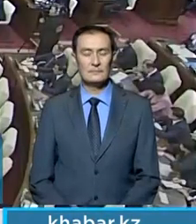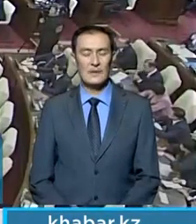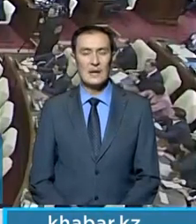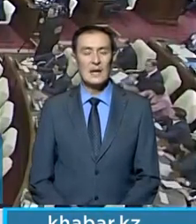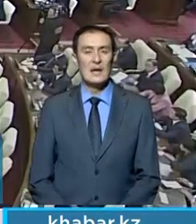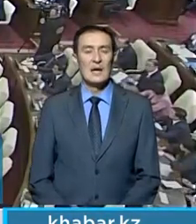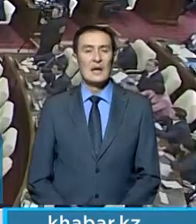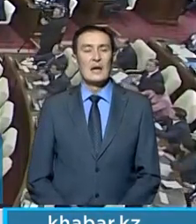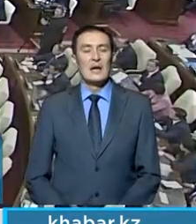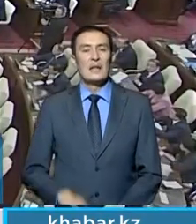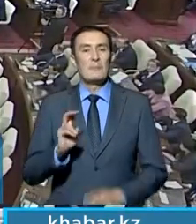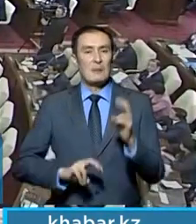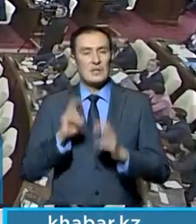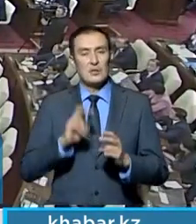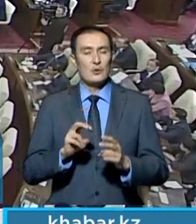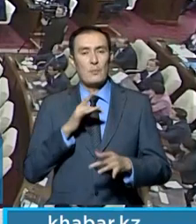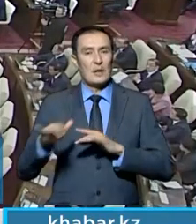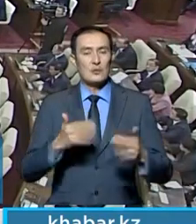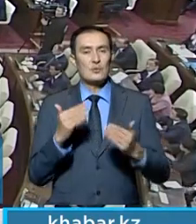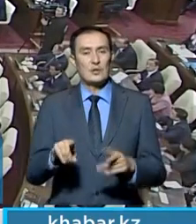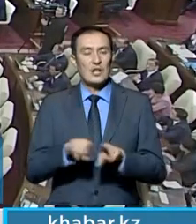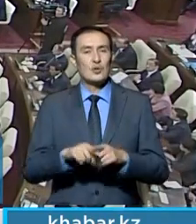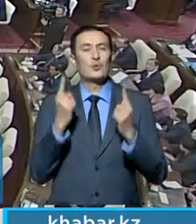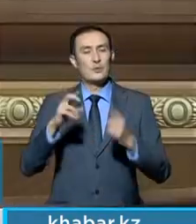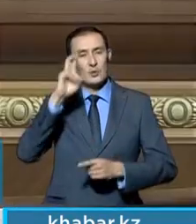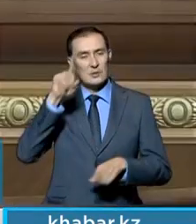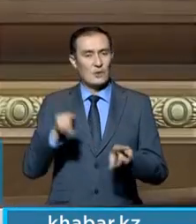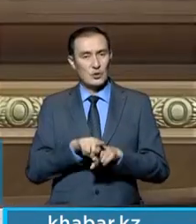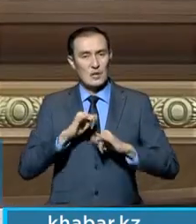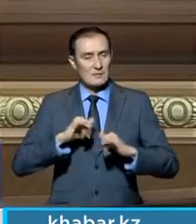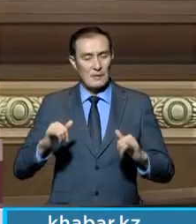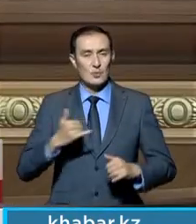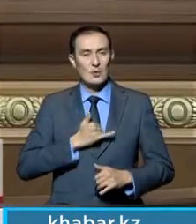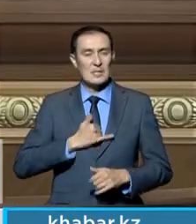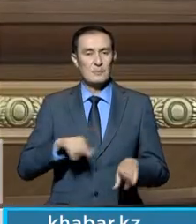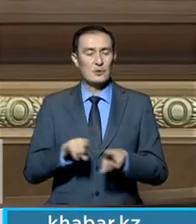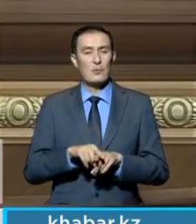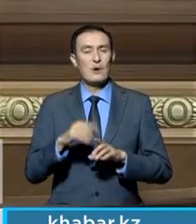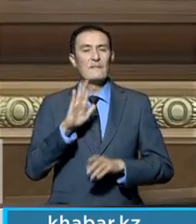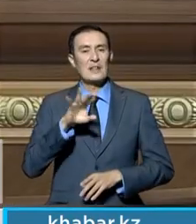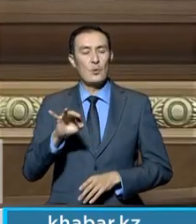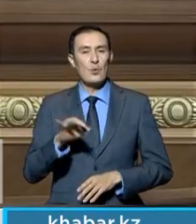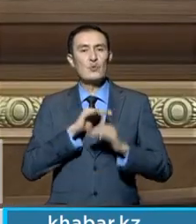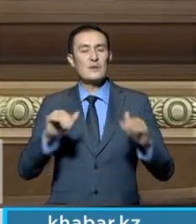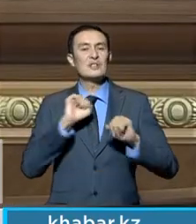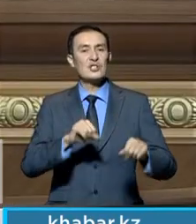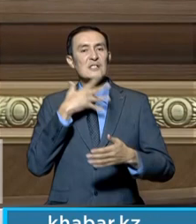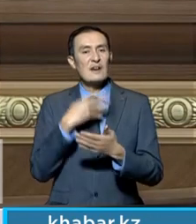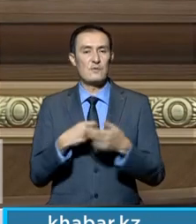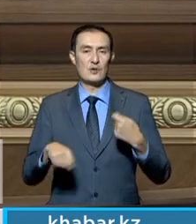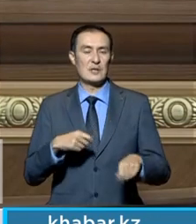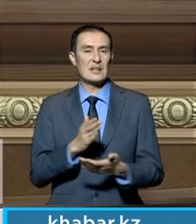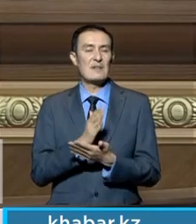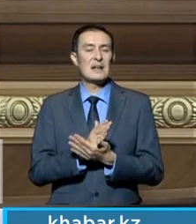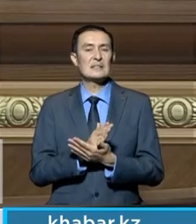На протекционистскую промышленную политику перешли даже развитые государства. В Казахстане же по классификации ВТО уровень защиты внутреннего рынка